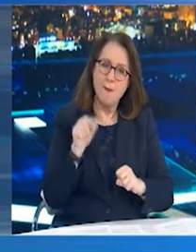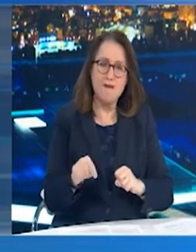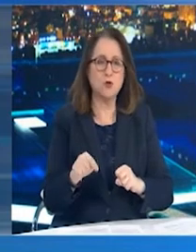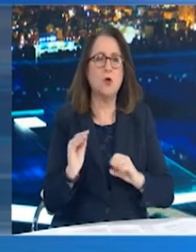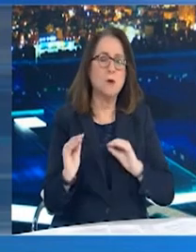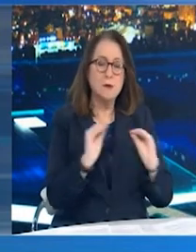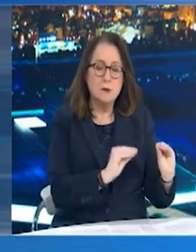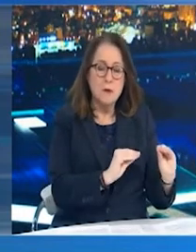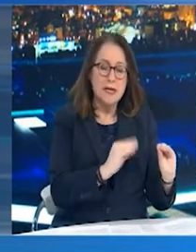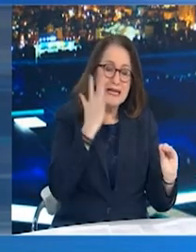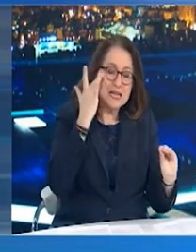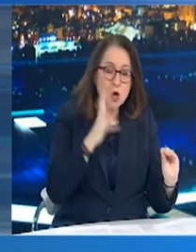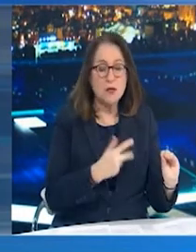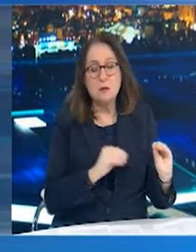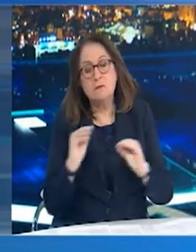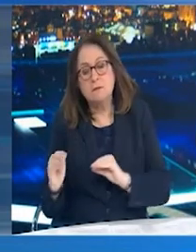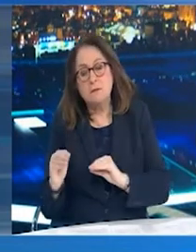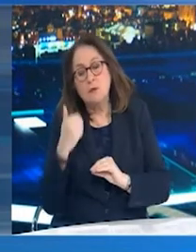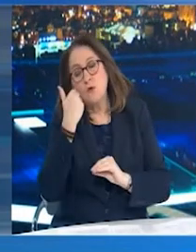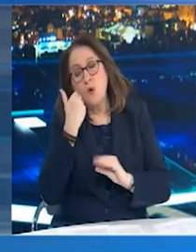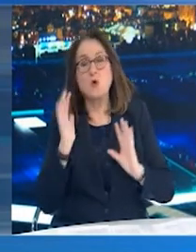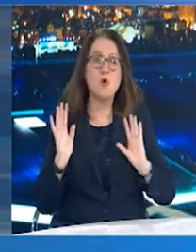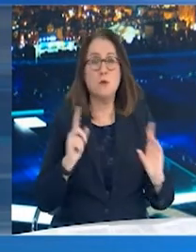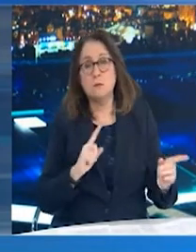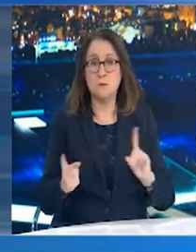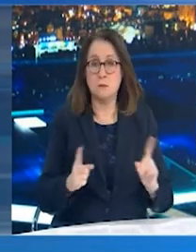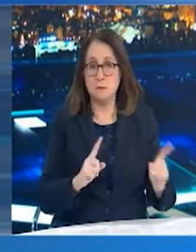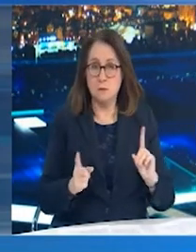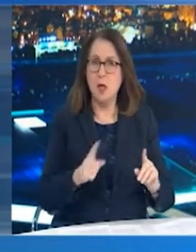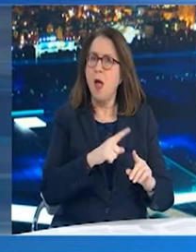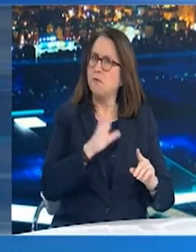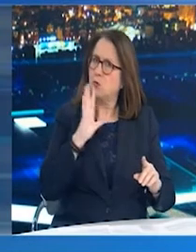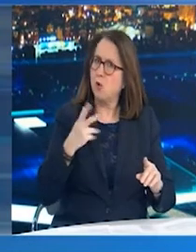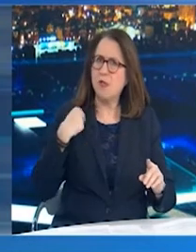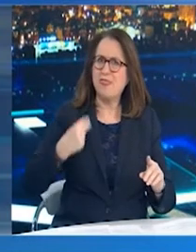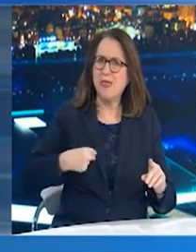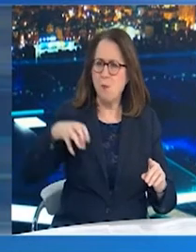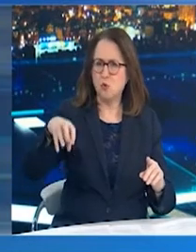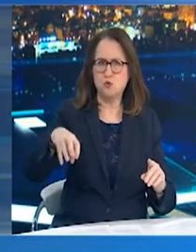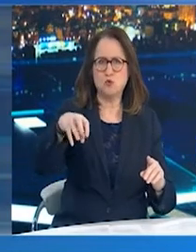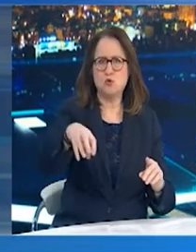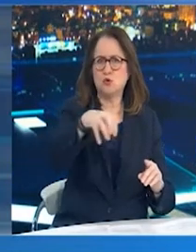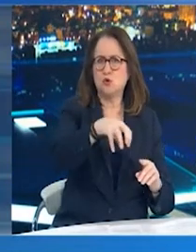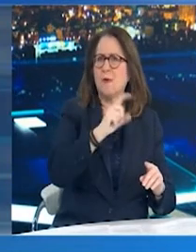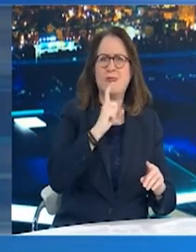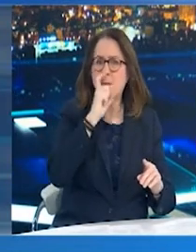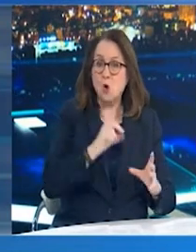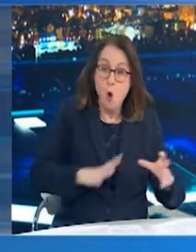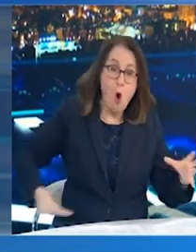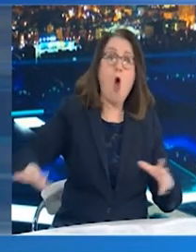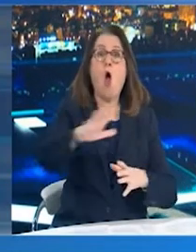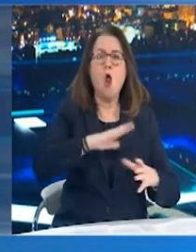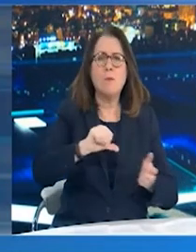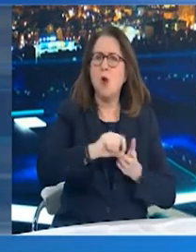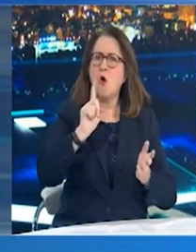κόκκινο επίπεδο, στο οποίο μπορούν να μπουν τόσο τοπικές κοινότητες, όσο και δημοτικές ενότητες, όσο και δήμοι ή περιφερειακές